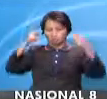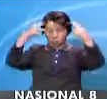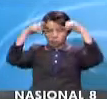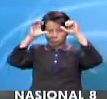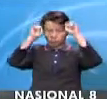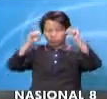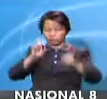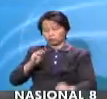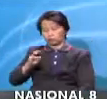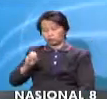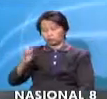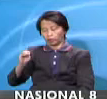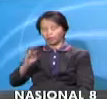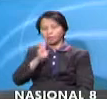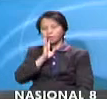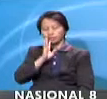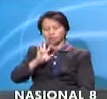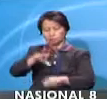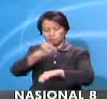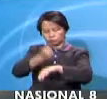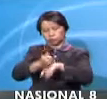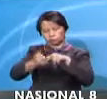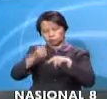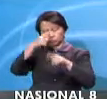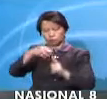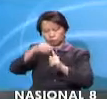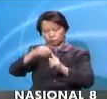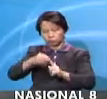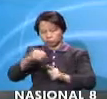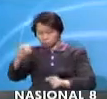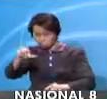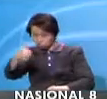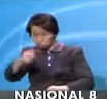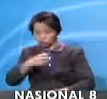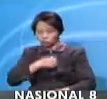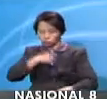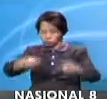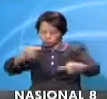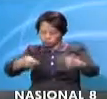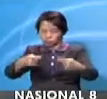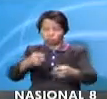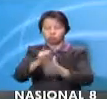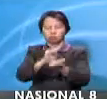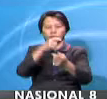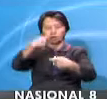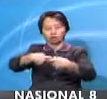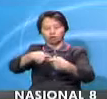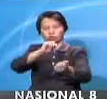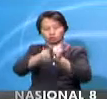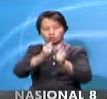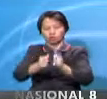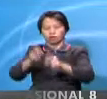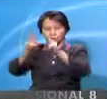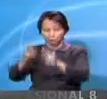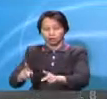tungku Imran Tuan ia diwujudkan khusus bagi mengadili segala pertikaian atau case berkaitan sukan kepada pihak yang